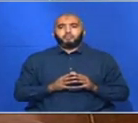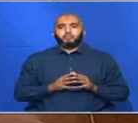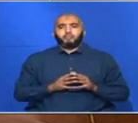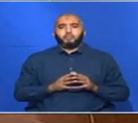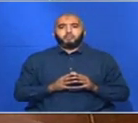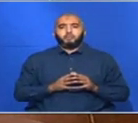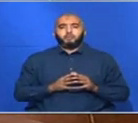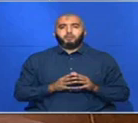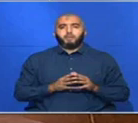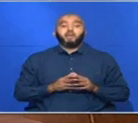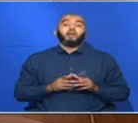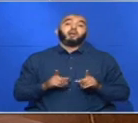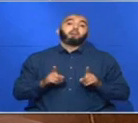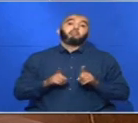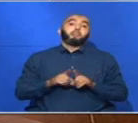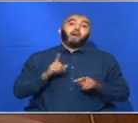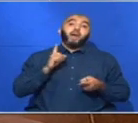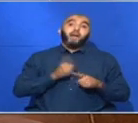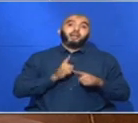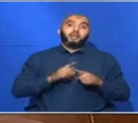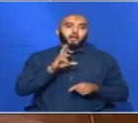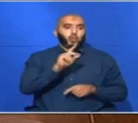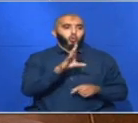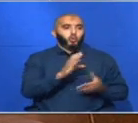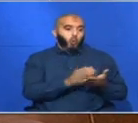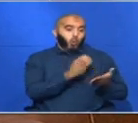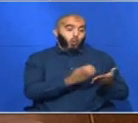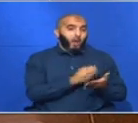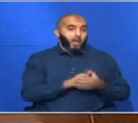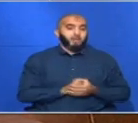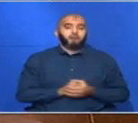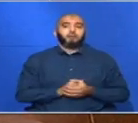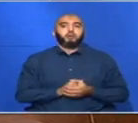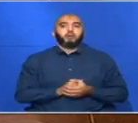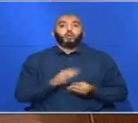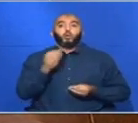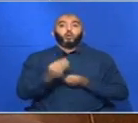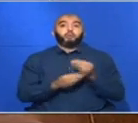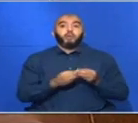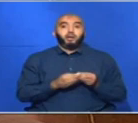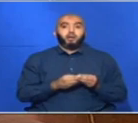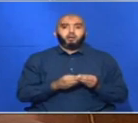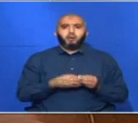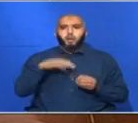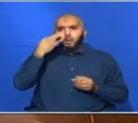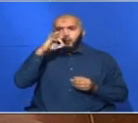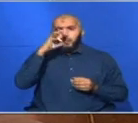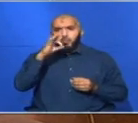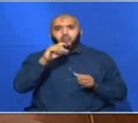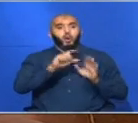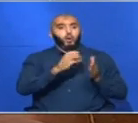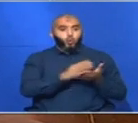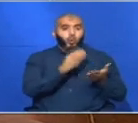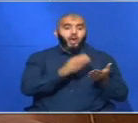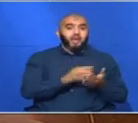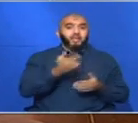ايضا لا يجوز للانسان يمسه المصحف ولا يجوز للانسان ان يقرا ايه قال العلماء